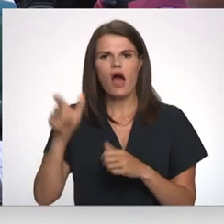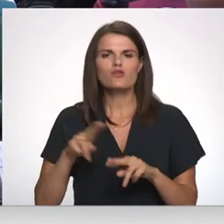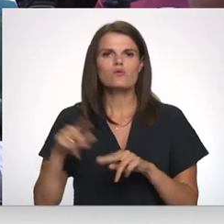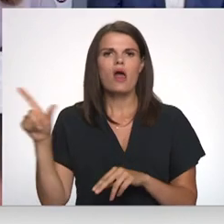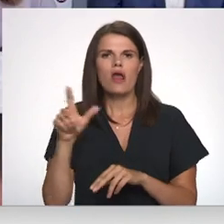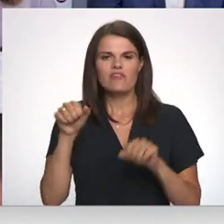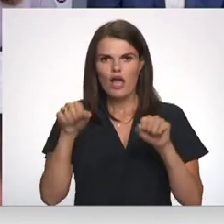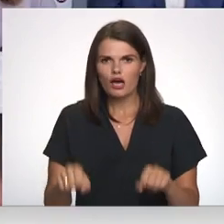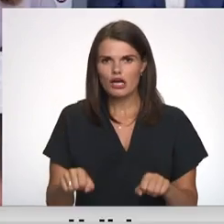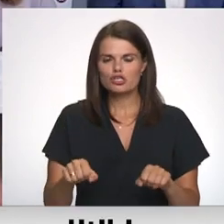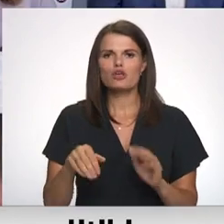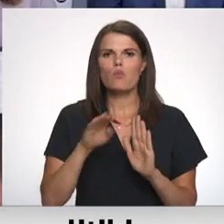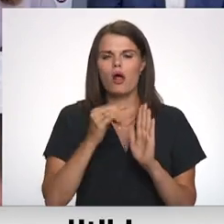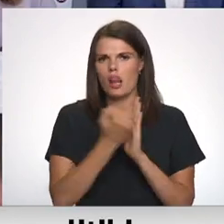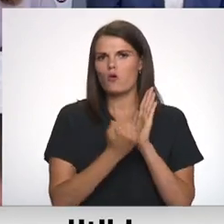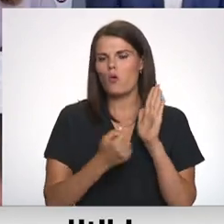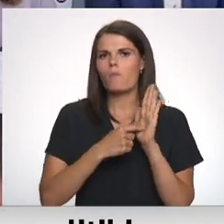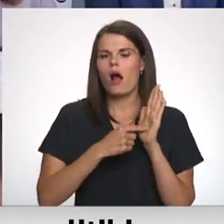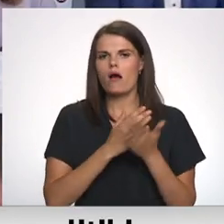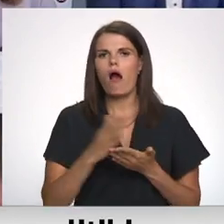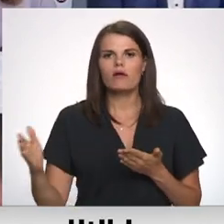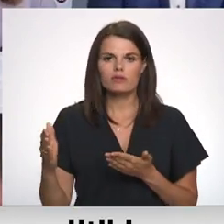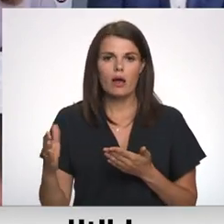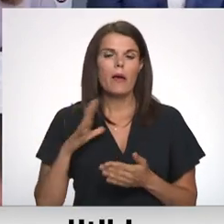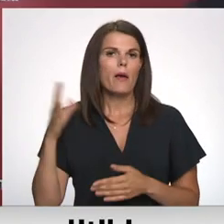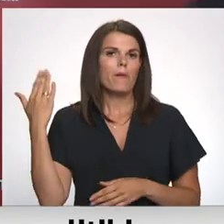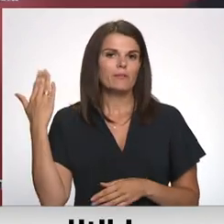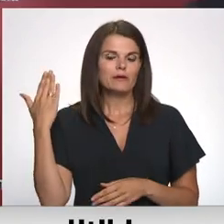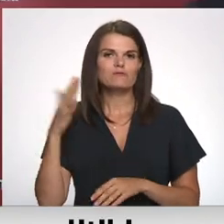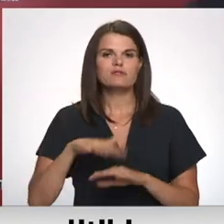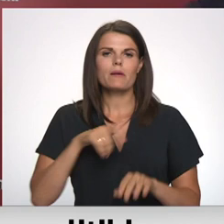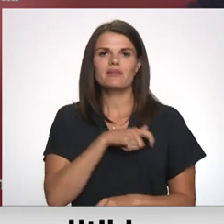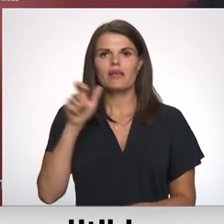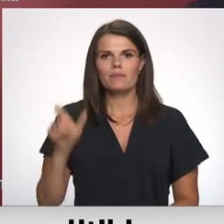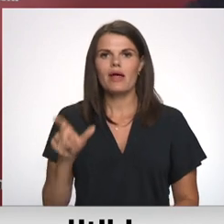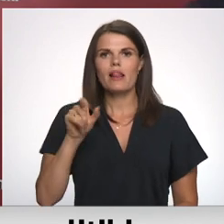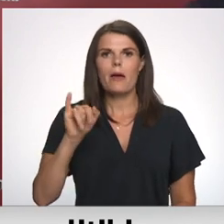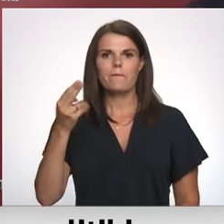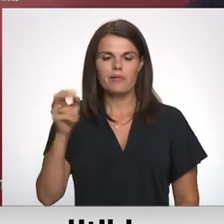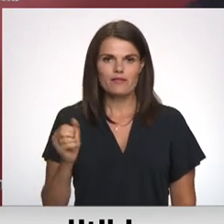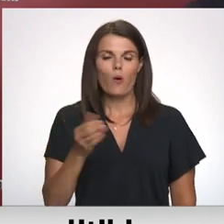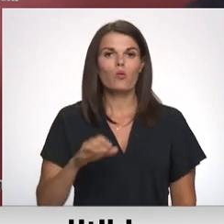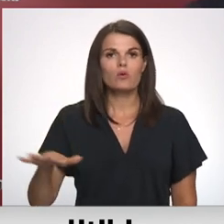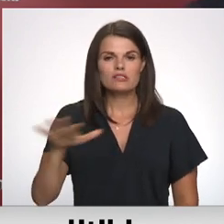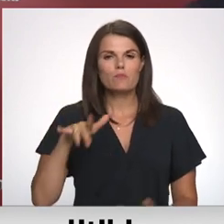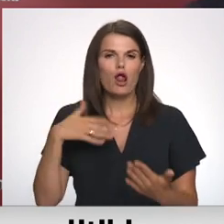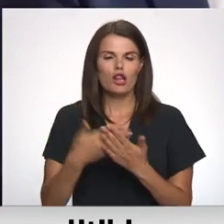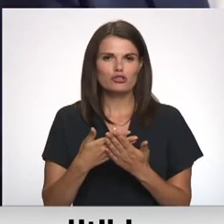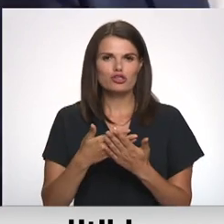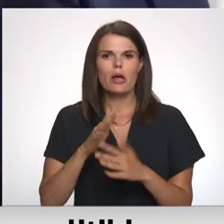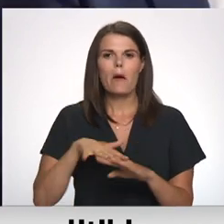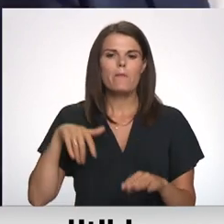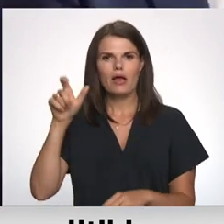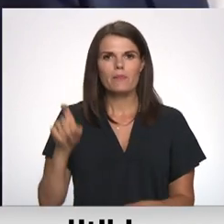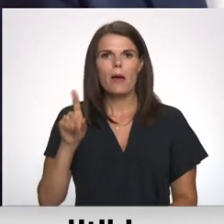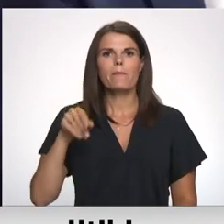paredzētā kārtībā. Vidzemes saraksta līdere bijusi Saeimas deputāte no KPVLV Linda Liepiņa. Kurzemē Ličinējā parlamentāriete